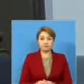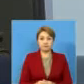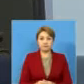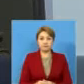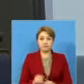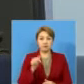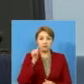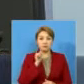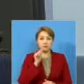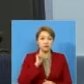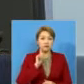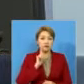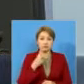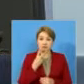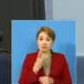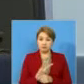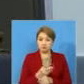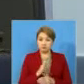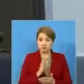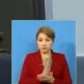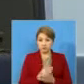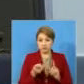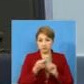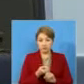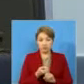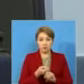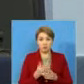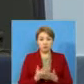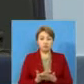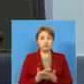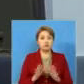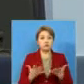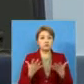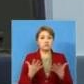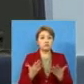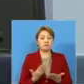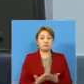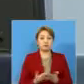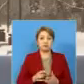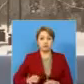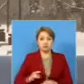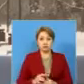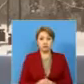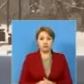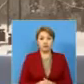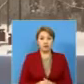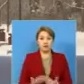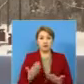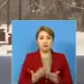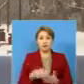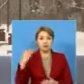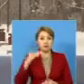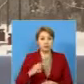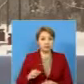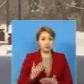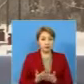день пока на рассмотрении. Это будет зависеть от эпидемиологической ситуации в регионе. Подчеркнем, что Актюбинский